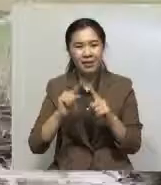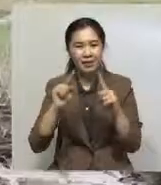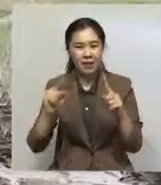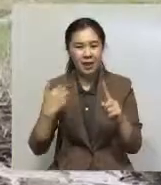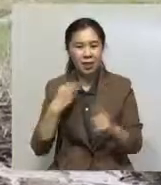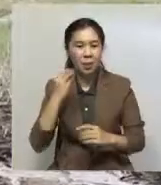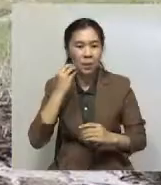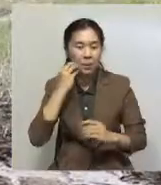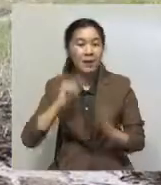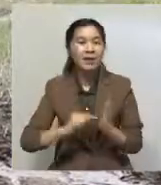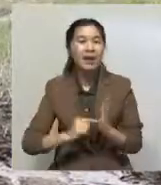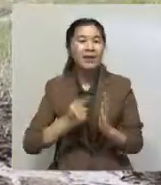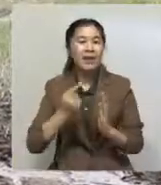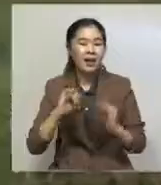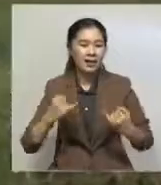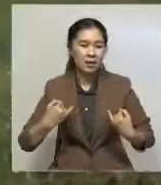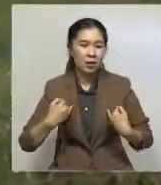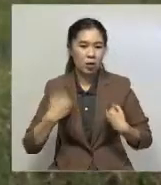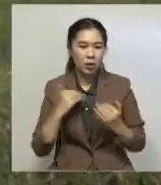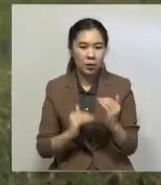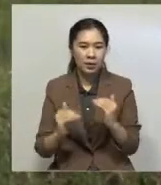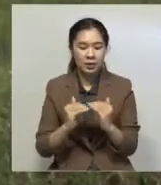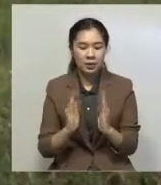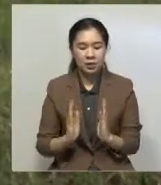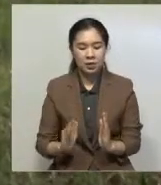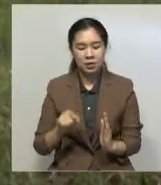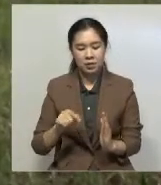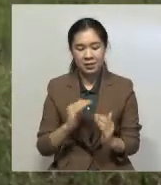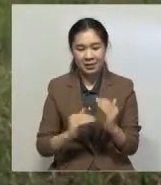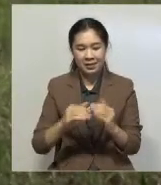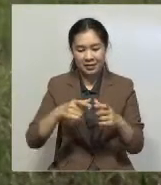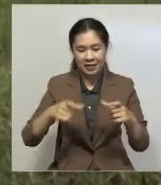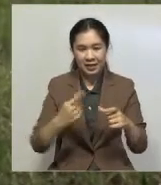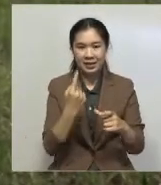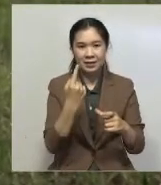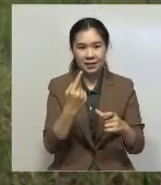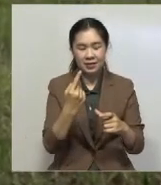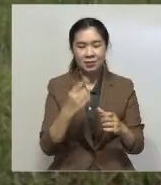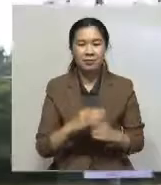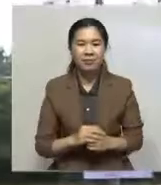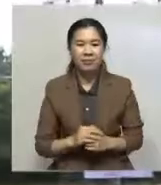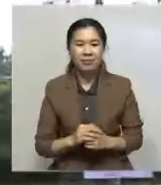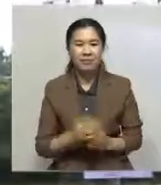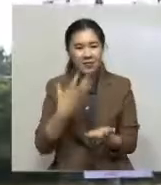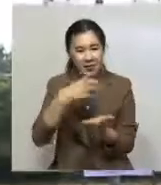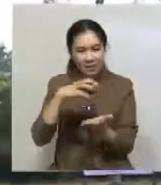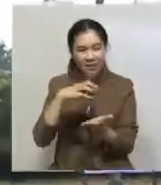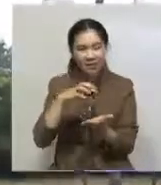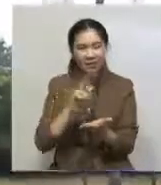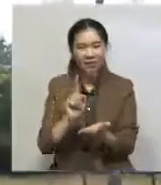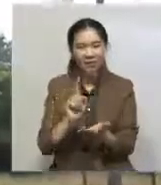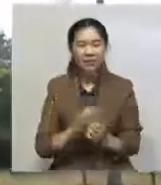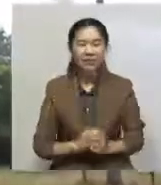จะต้องเป็นบ้านหลังแรกแล้วก็จะจำกัดสิทธิ์1คนต่อ1สิทธิ์เท่านั้นค่ะฟังประเด็นนี้เพิ่มเติมจากรองอธิบดีกรมธน